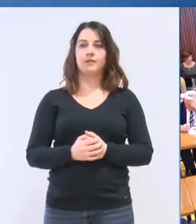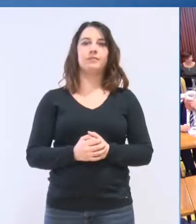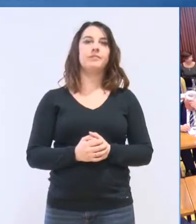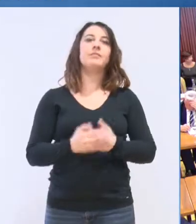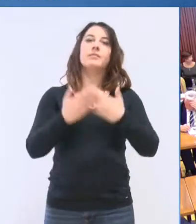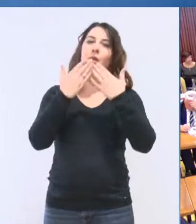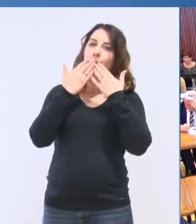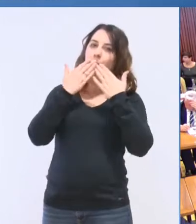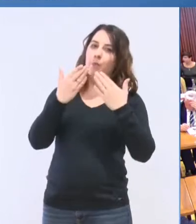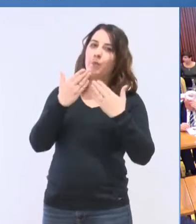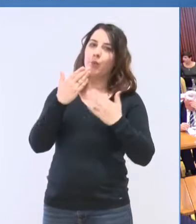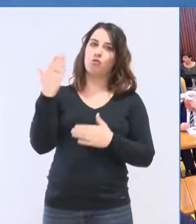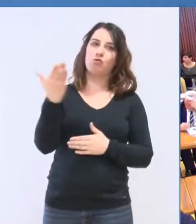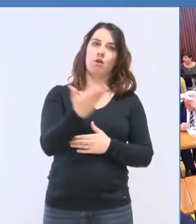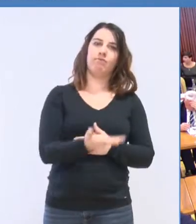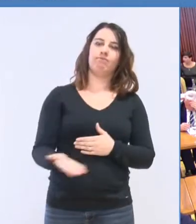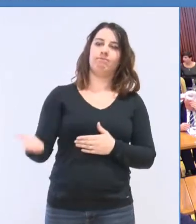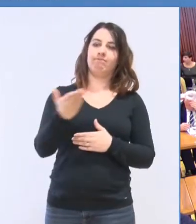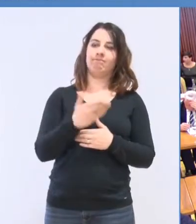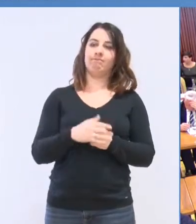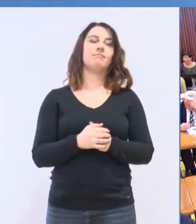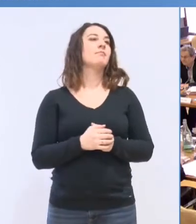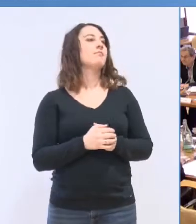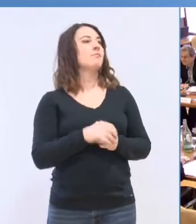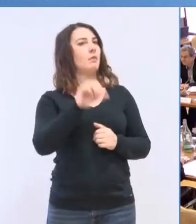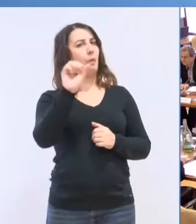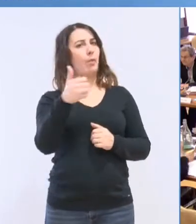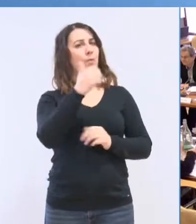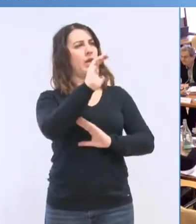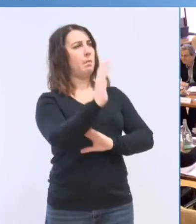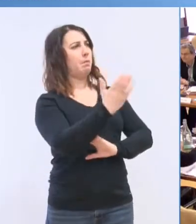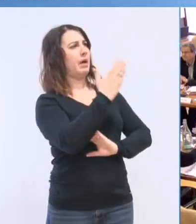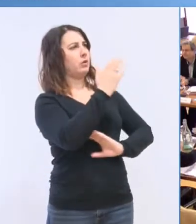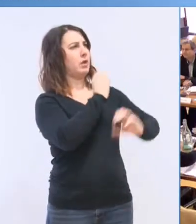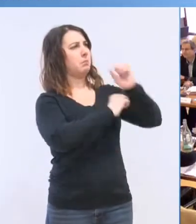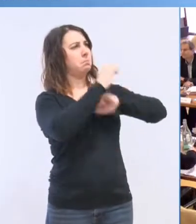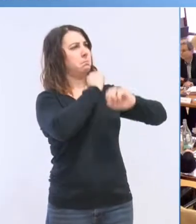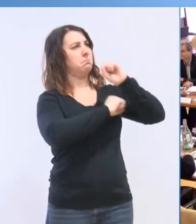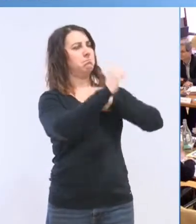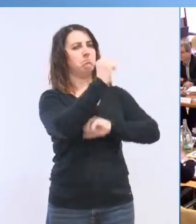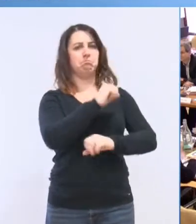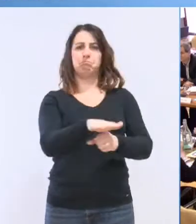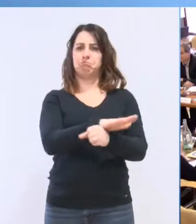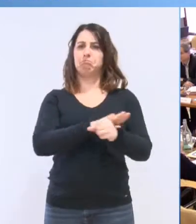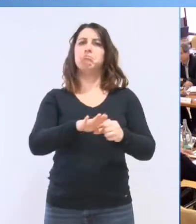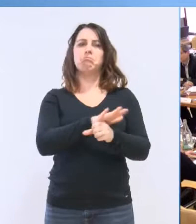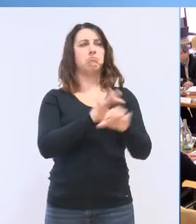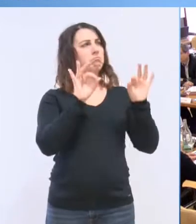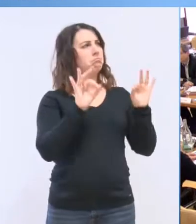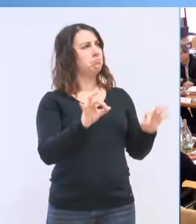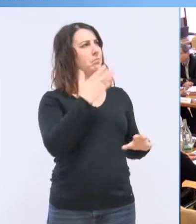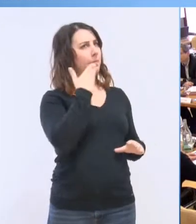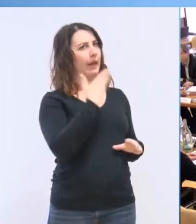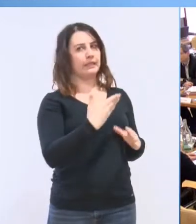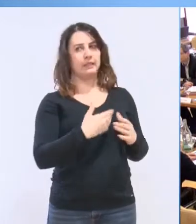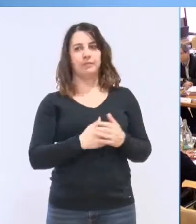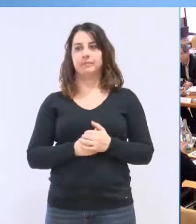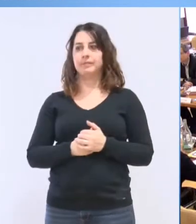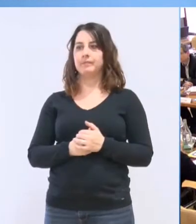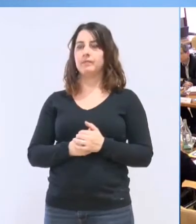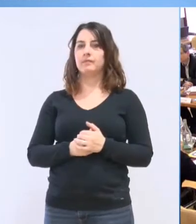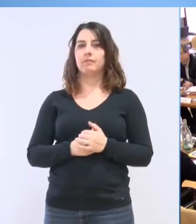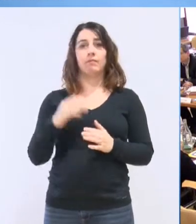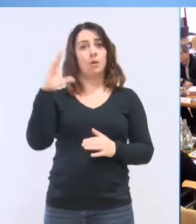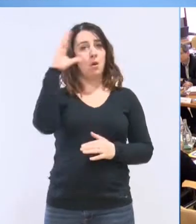Bonjour à toutes et à tous et merci pour cette présentation assez complète. Rappelez d'abord